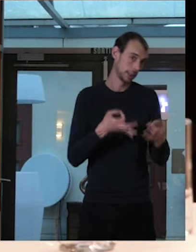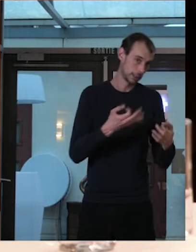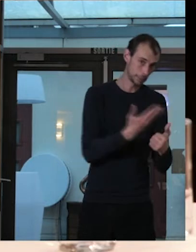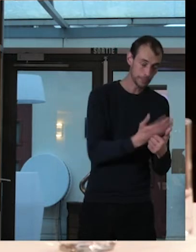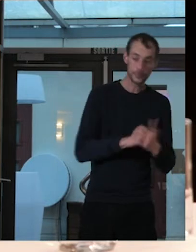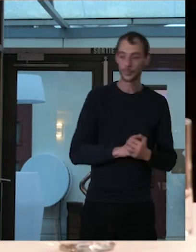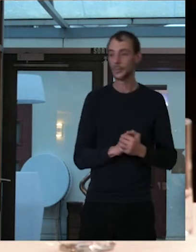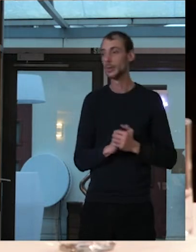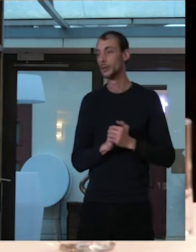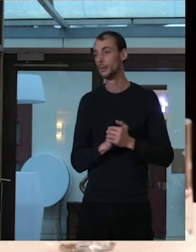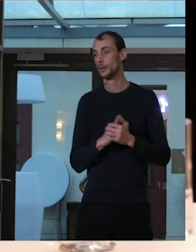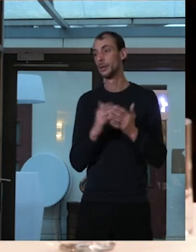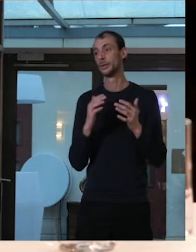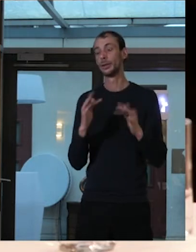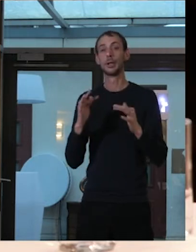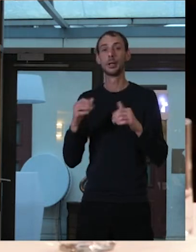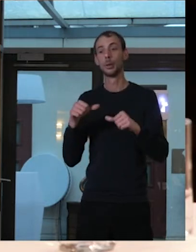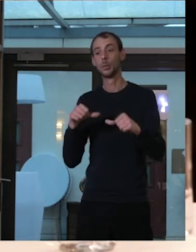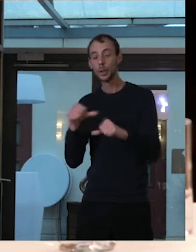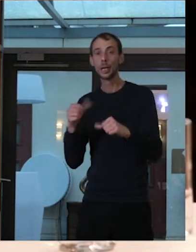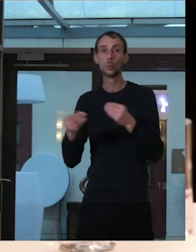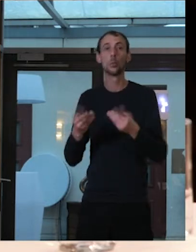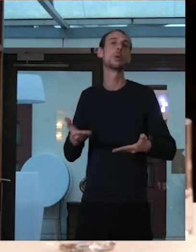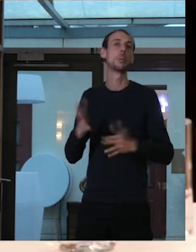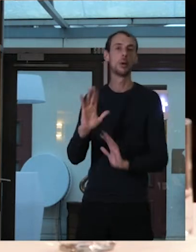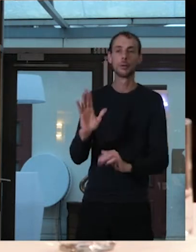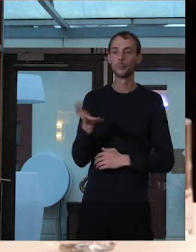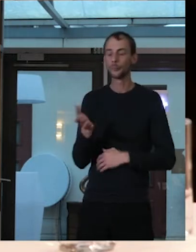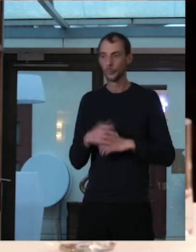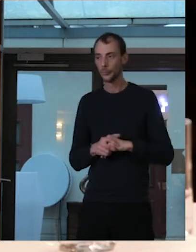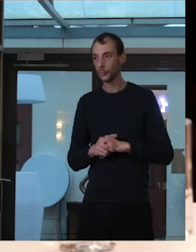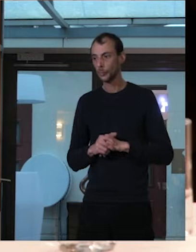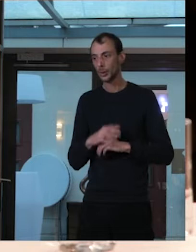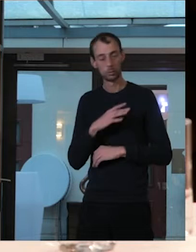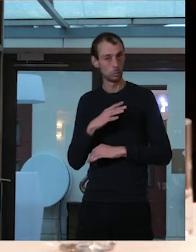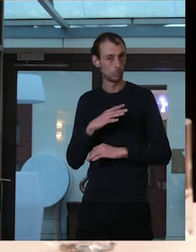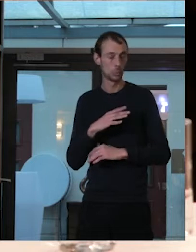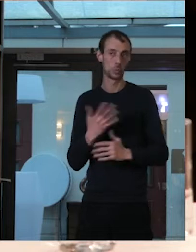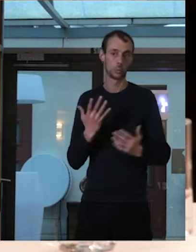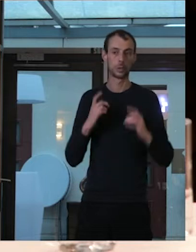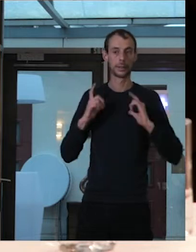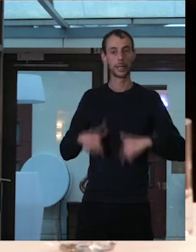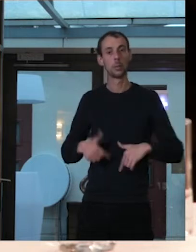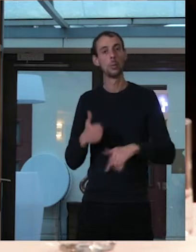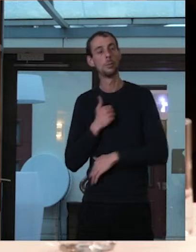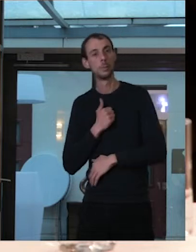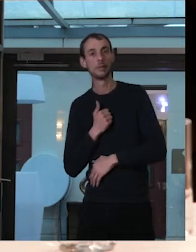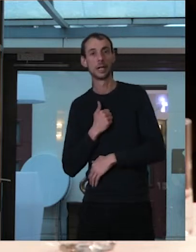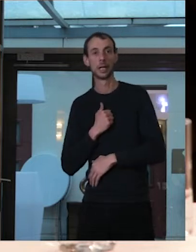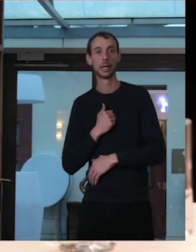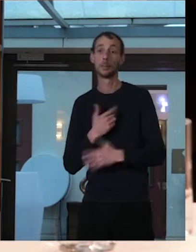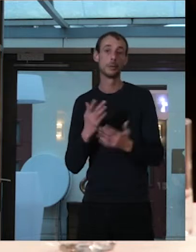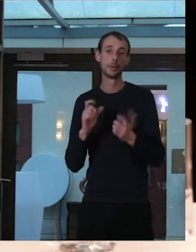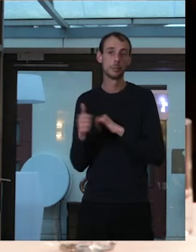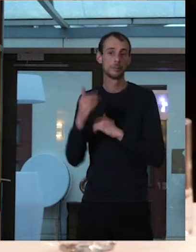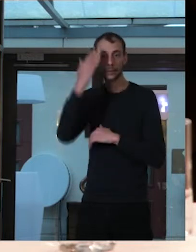a, ou contemporaine, il y a des écoles privées qui sont un peu plus renommées que d'autres. Et le marqué sur